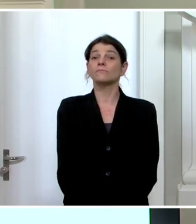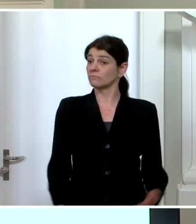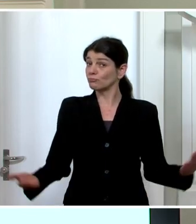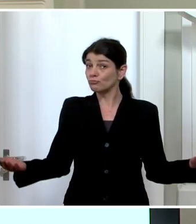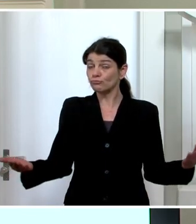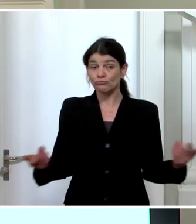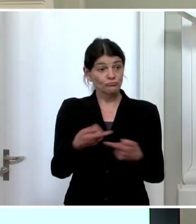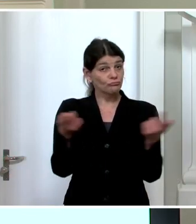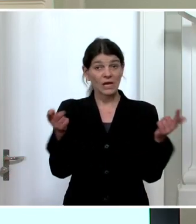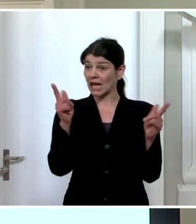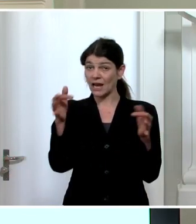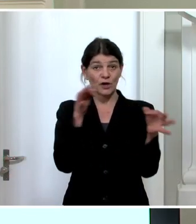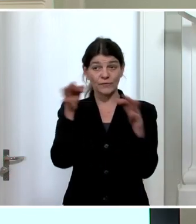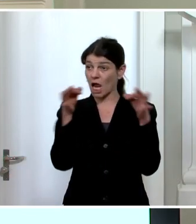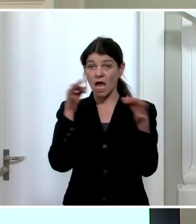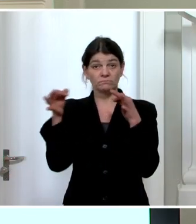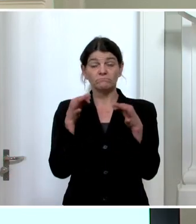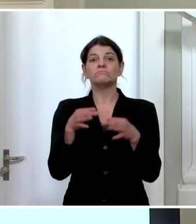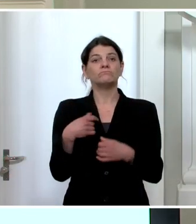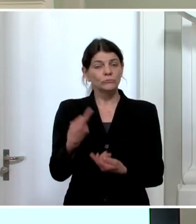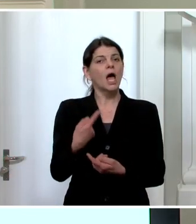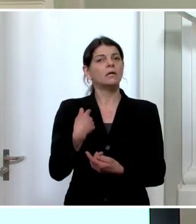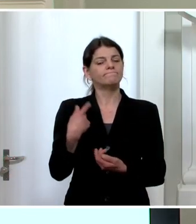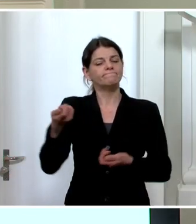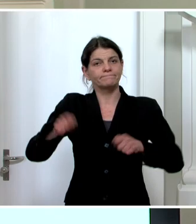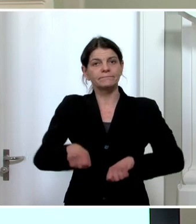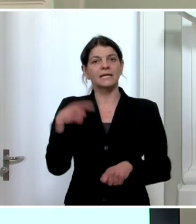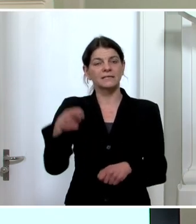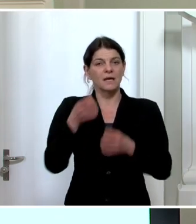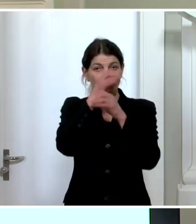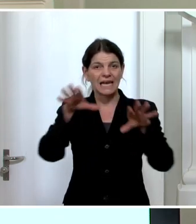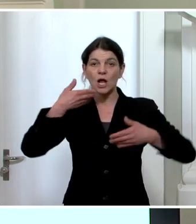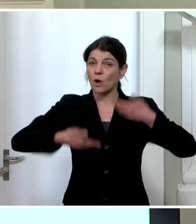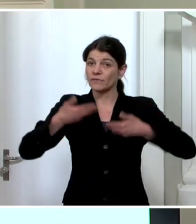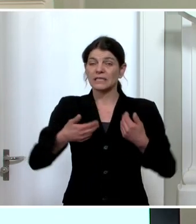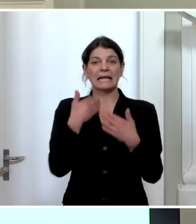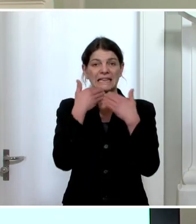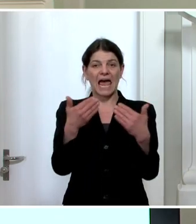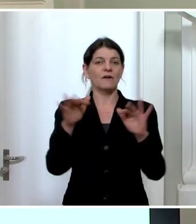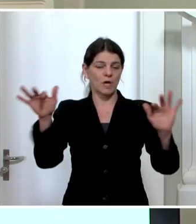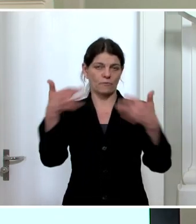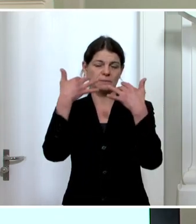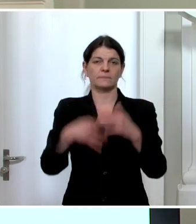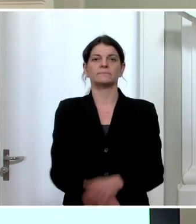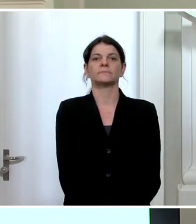Okay, wenn es keine weiteren Fragen gibt, dann beende ich diese Medienkonferenz und danke Ihnen sehr für die Aufmerksamkeit.